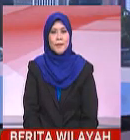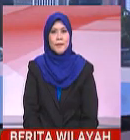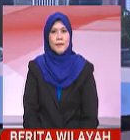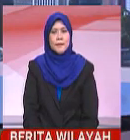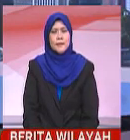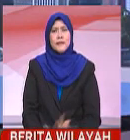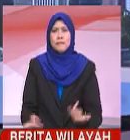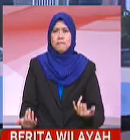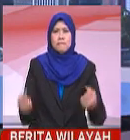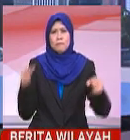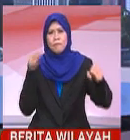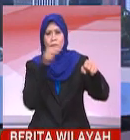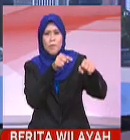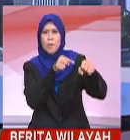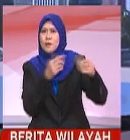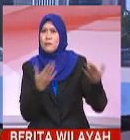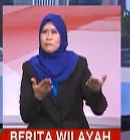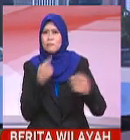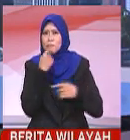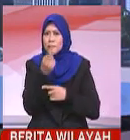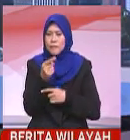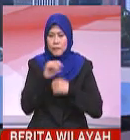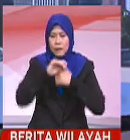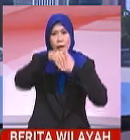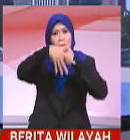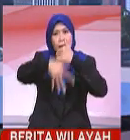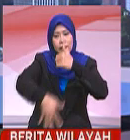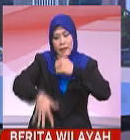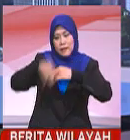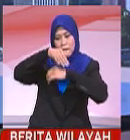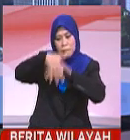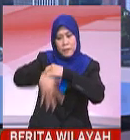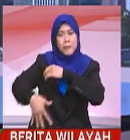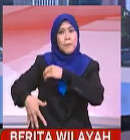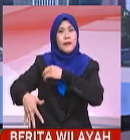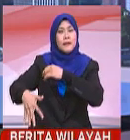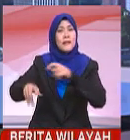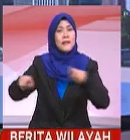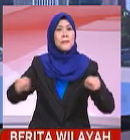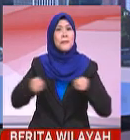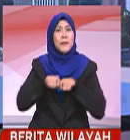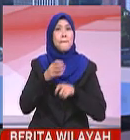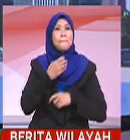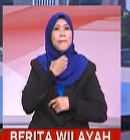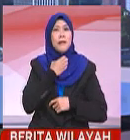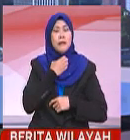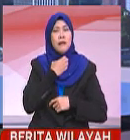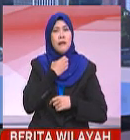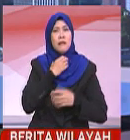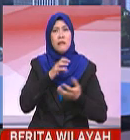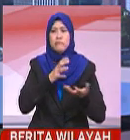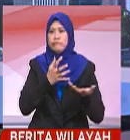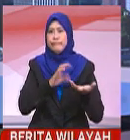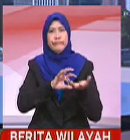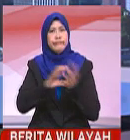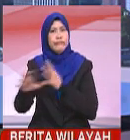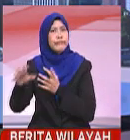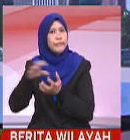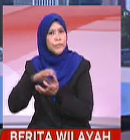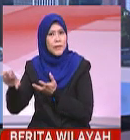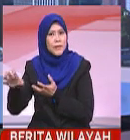Dakwaan yang mengatakan air terjun Tanjung Batu Teluk Serai Segari di Perak musnah akibat aktiviti